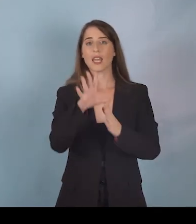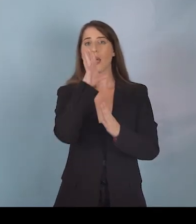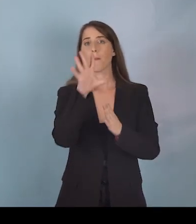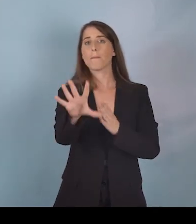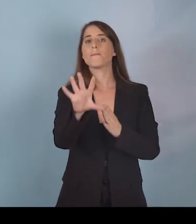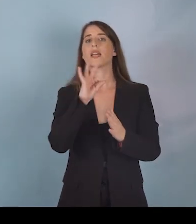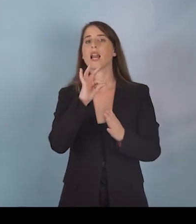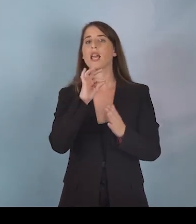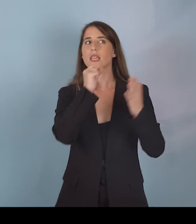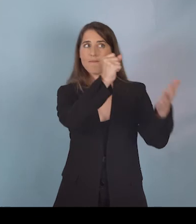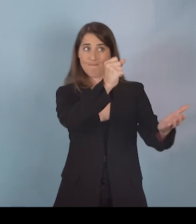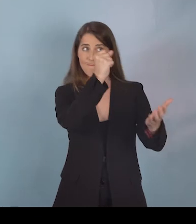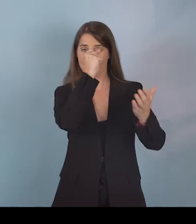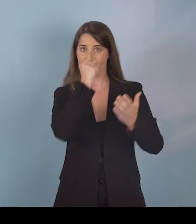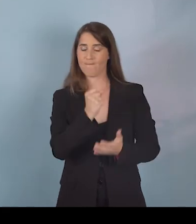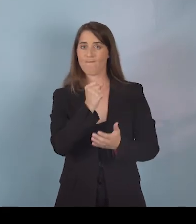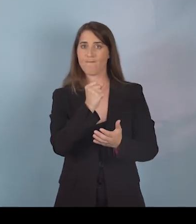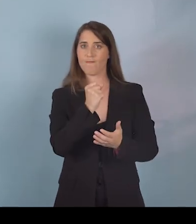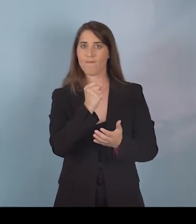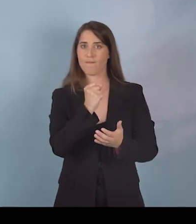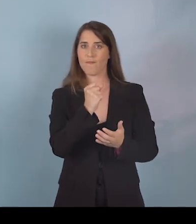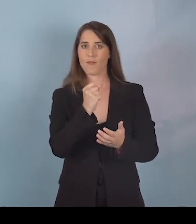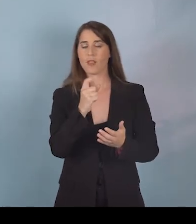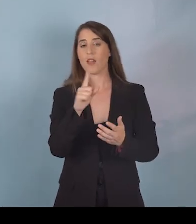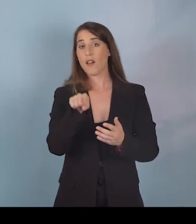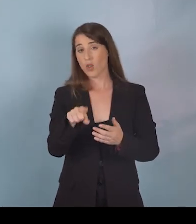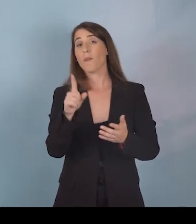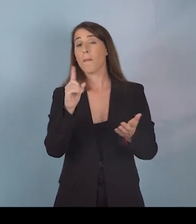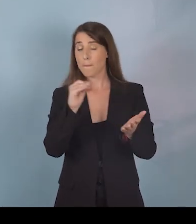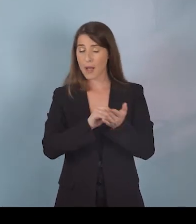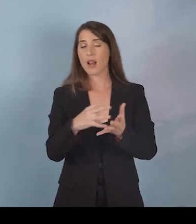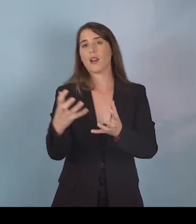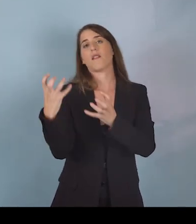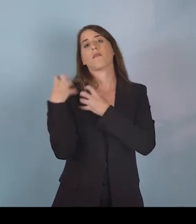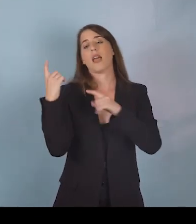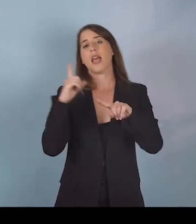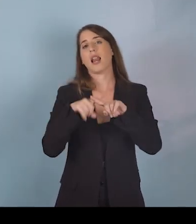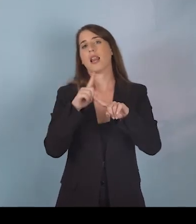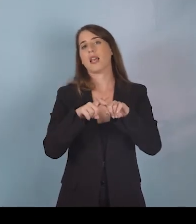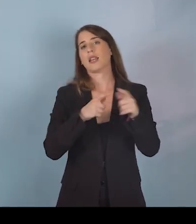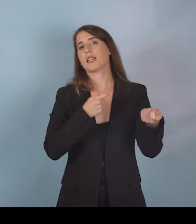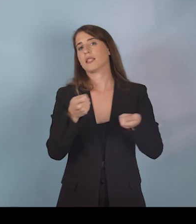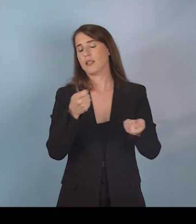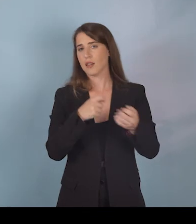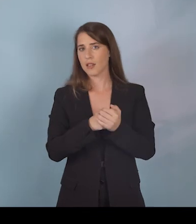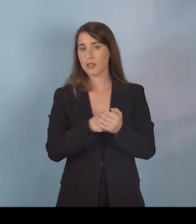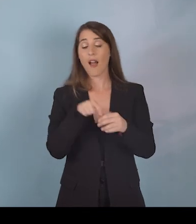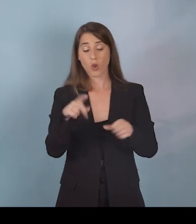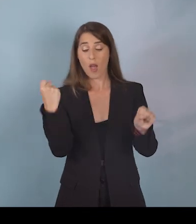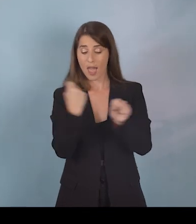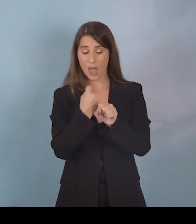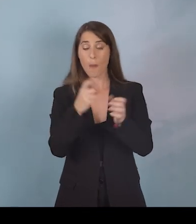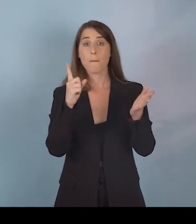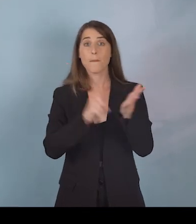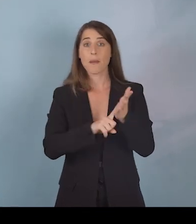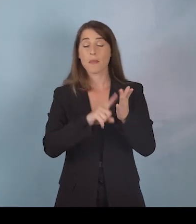soft, ξέρω εγώ, trainings και αυτά, είναι υποχρεωμένο το έργο, όταν επιλέγεται από τη διαχειριστική αρχή που βρίσκονται στην